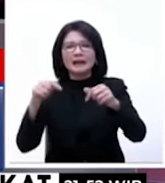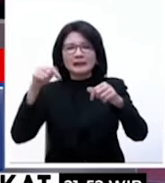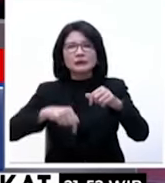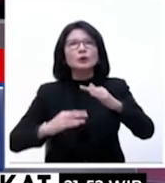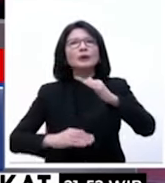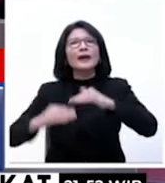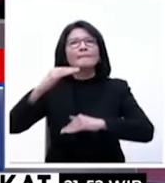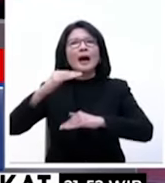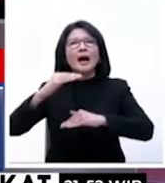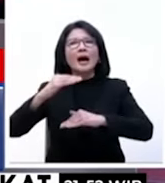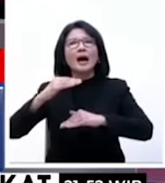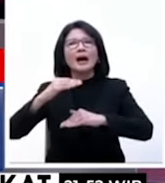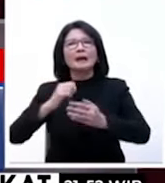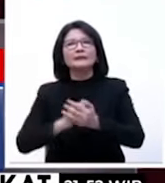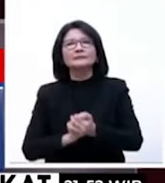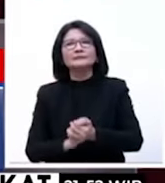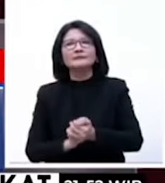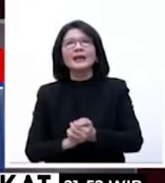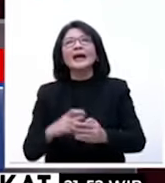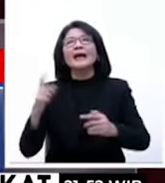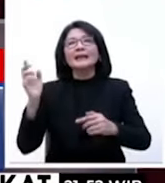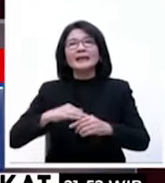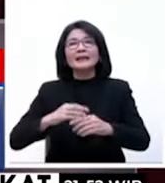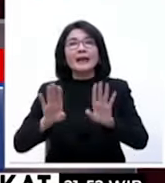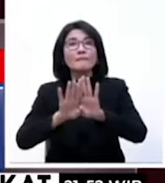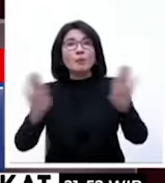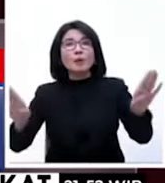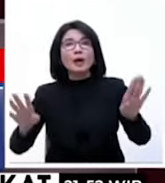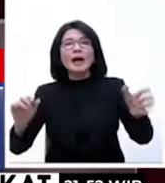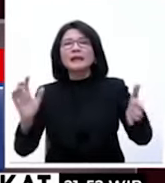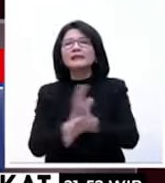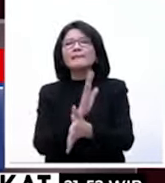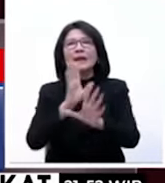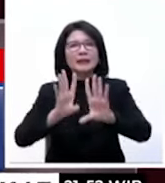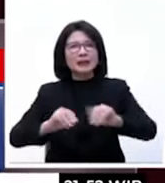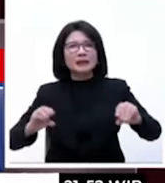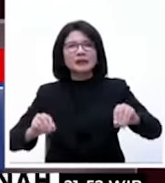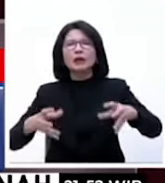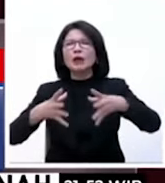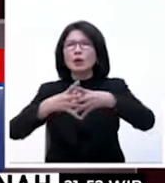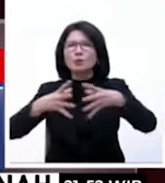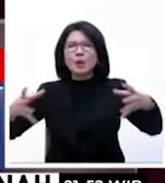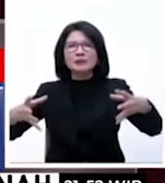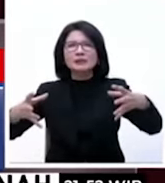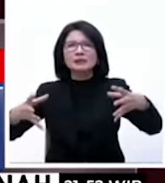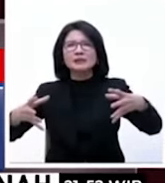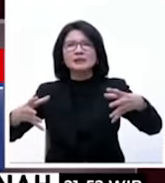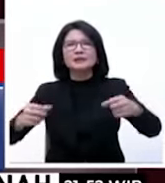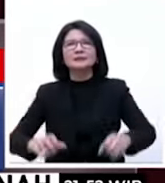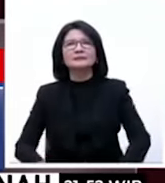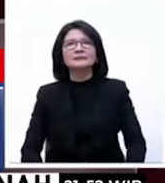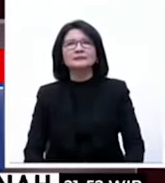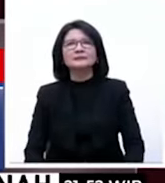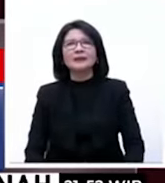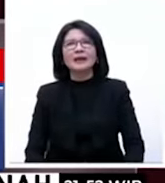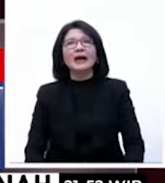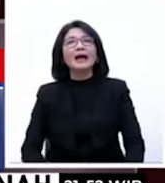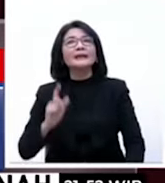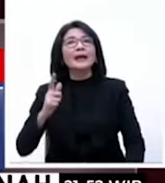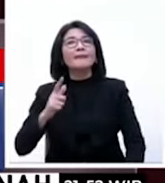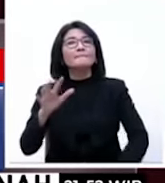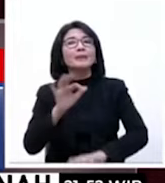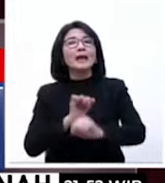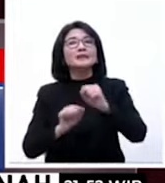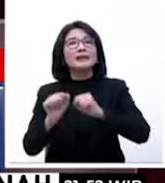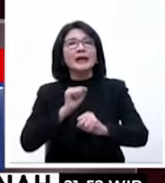negeri dengan hilirisasi kita akan membuka lapangan pekerjaan seluas-luasnya tentunya dalam